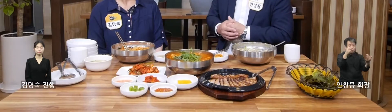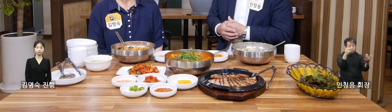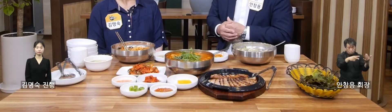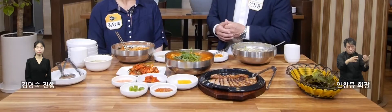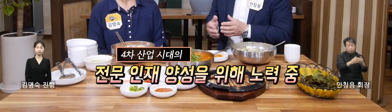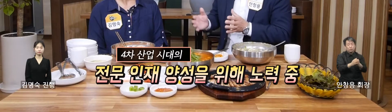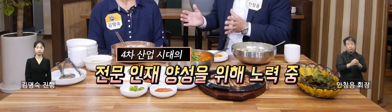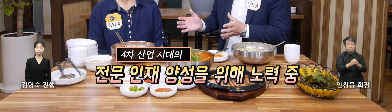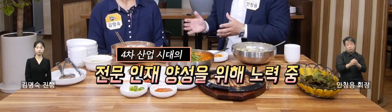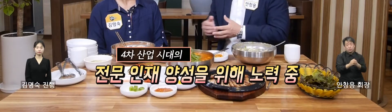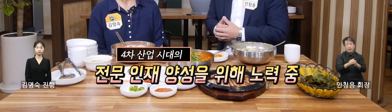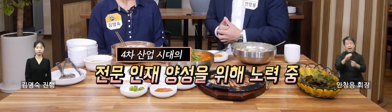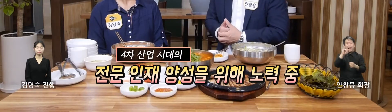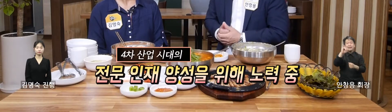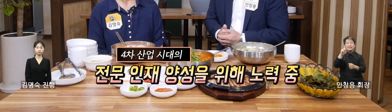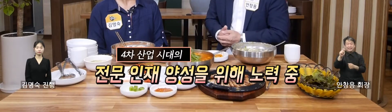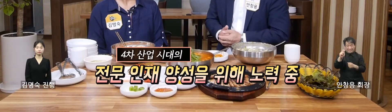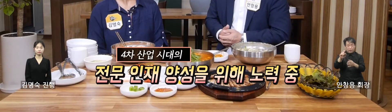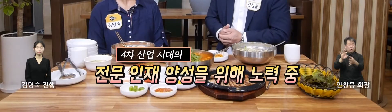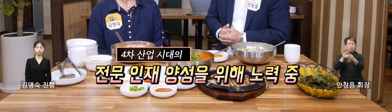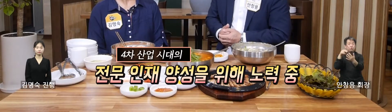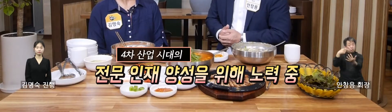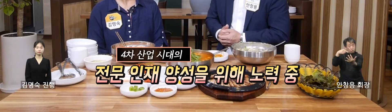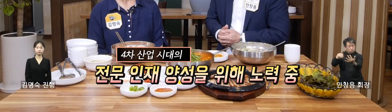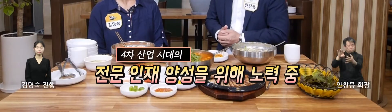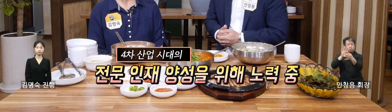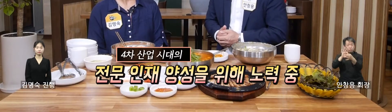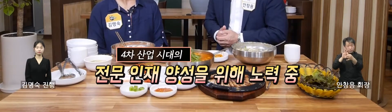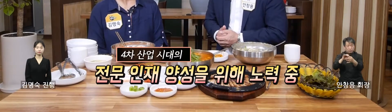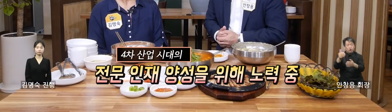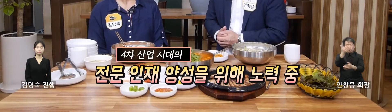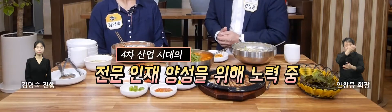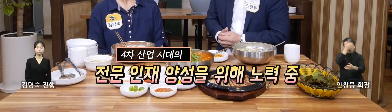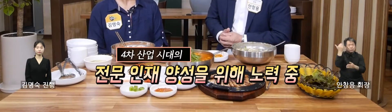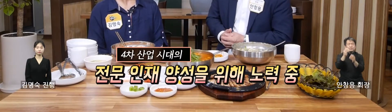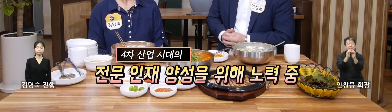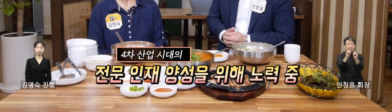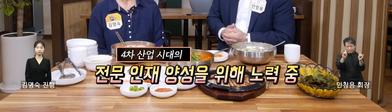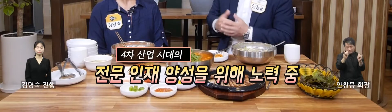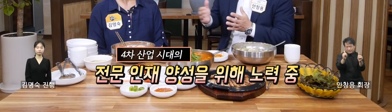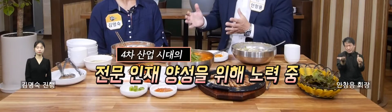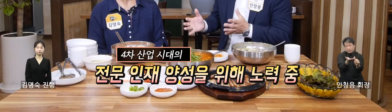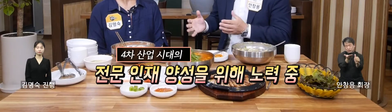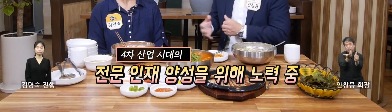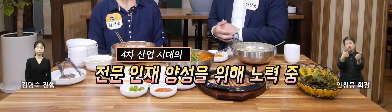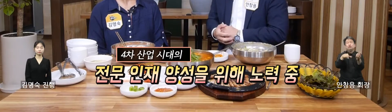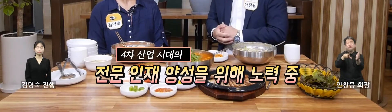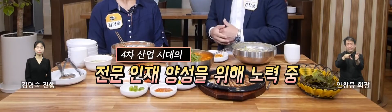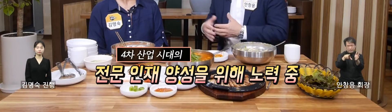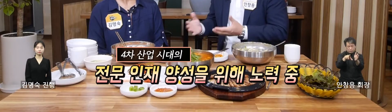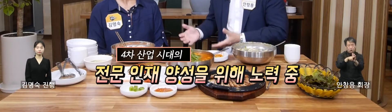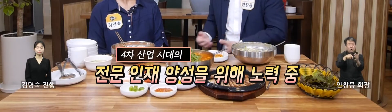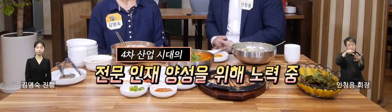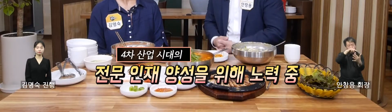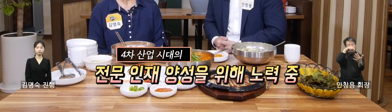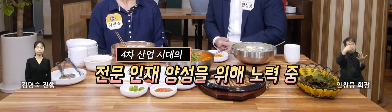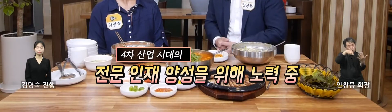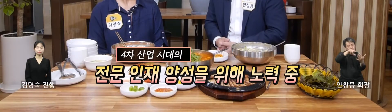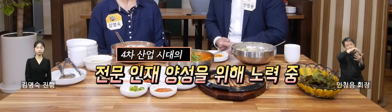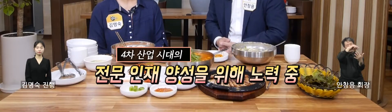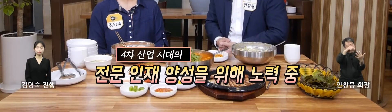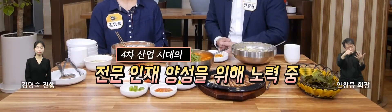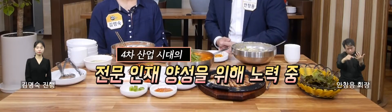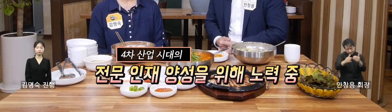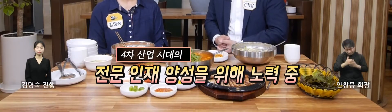절대적으로 필요한 또 IT 교육을 통해서 전문 인재 양성을 위해서 교육 프로그램을 만들어서 지금 저희가 운영을